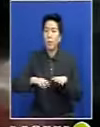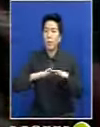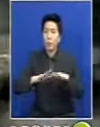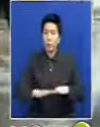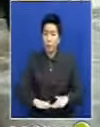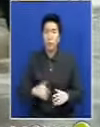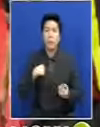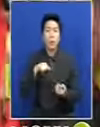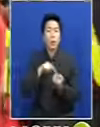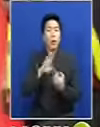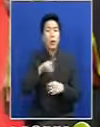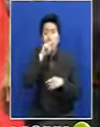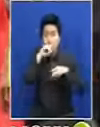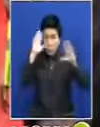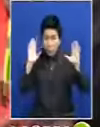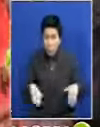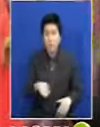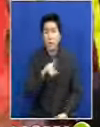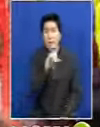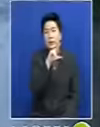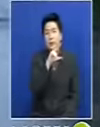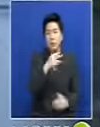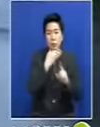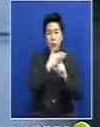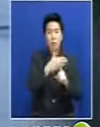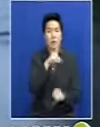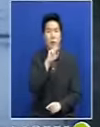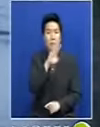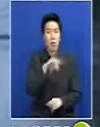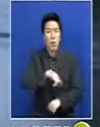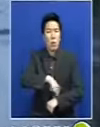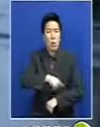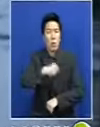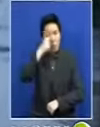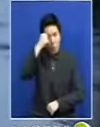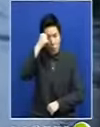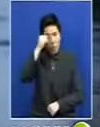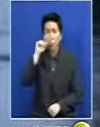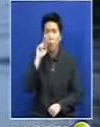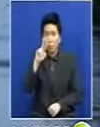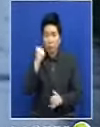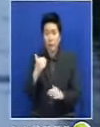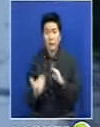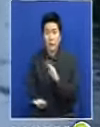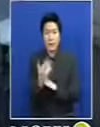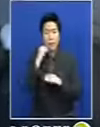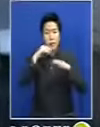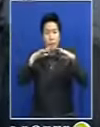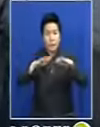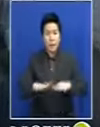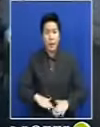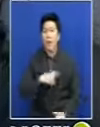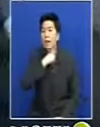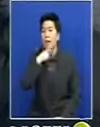านในซอยรามอินทรา 34/20 นะครับต้องใช้ระยะเวลากว่า48ชั่วโมงนะครับล่าสุดช่วงเช้าวันนี้น้ำก็แห้งแล้วเ